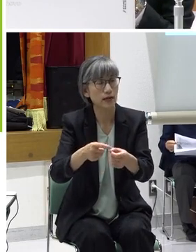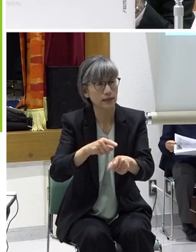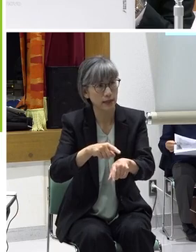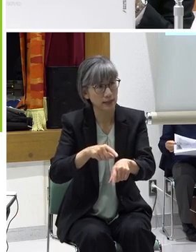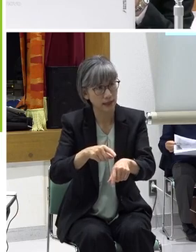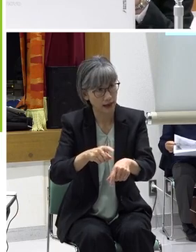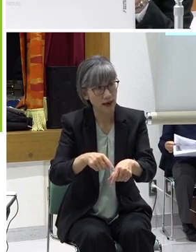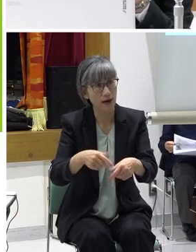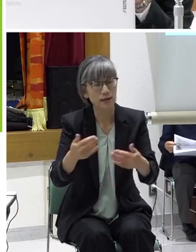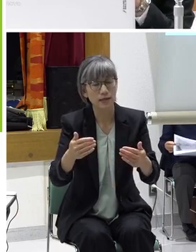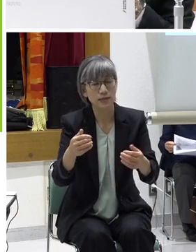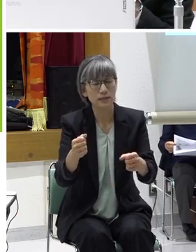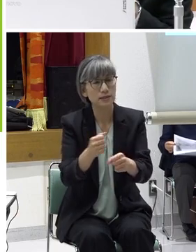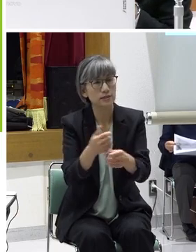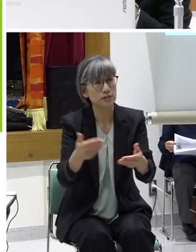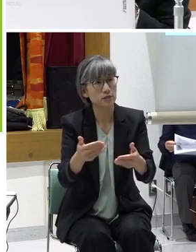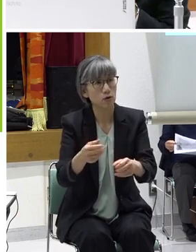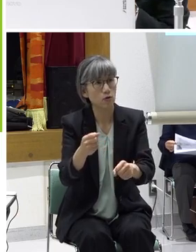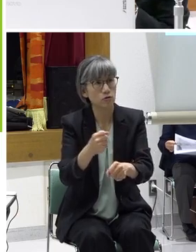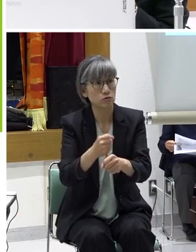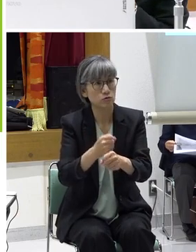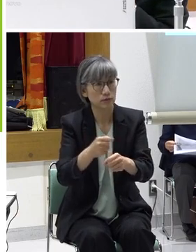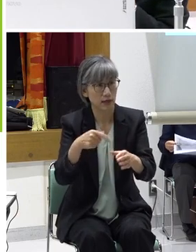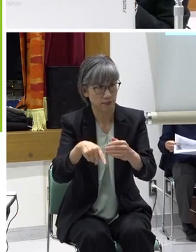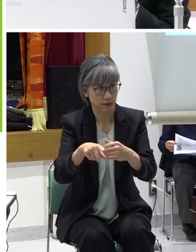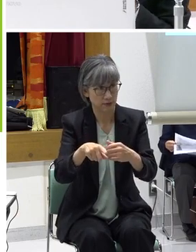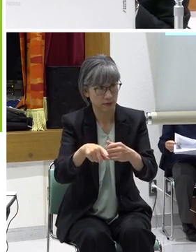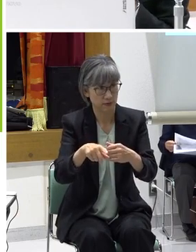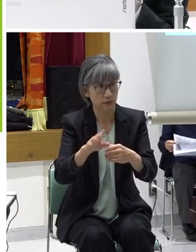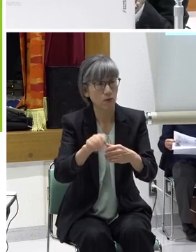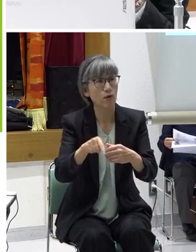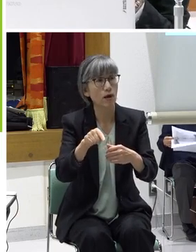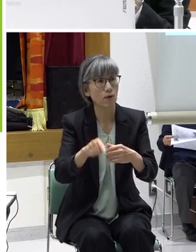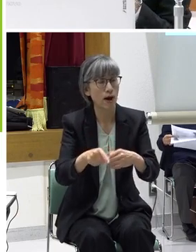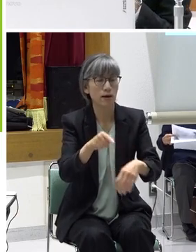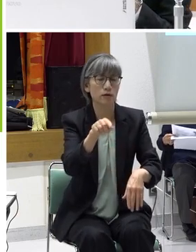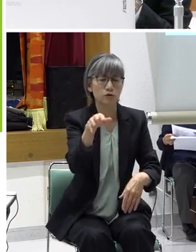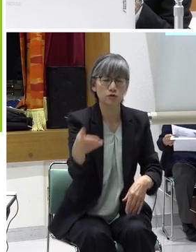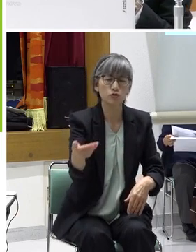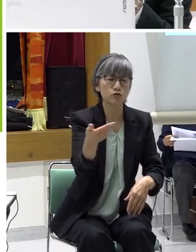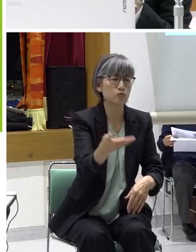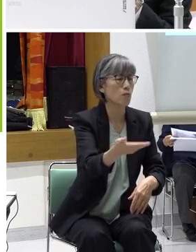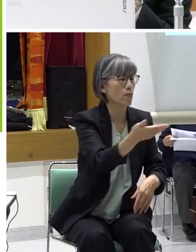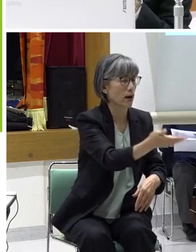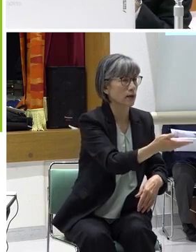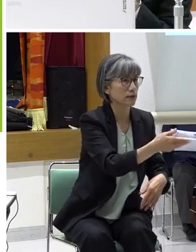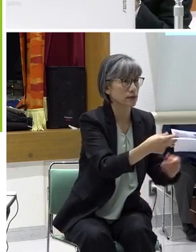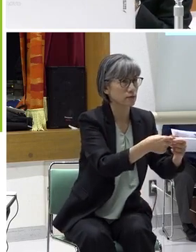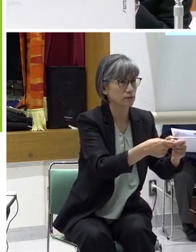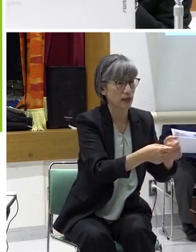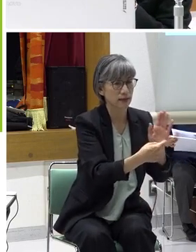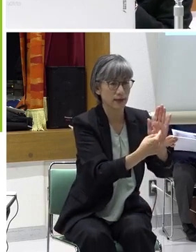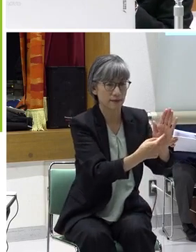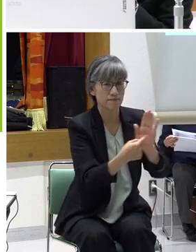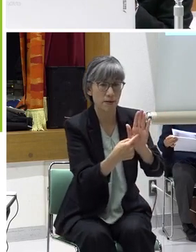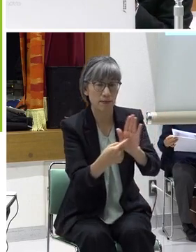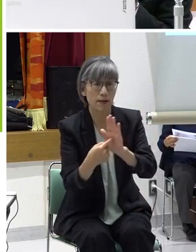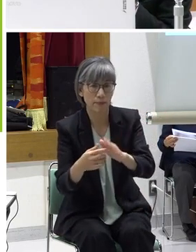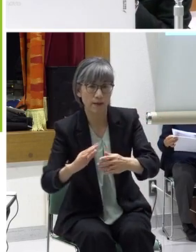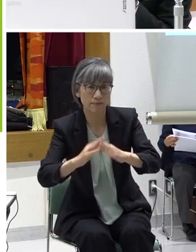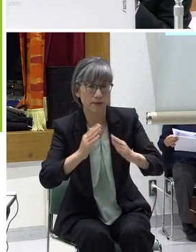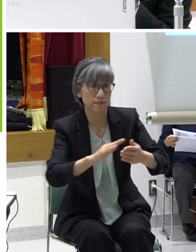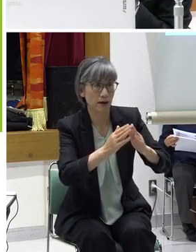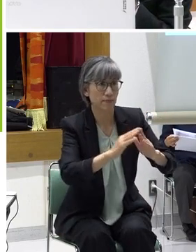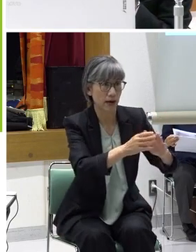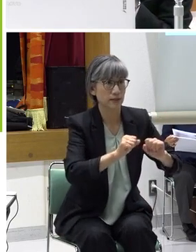を作成していきます。これは順番に具体化させていくものです。